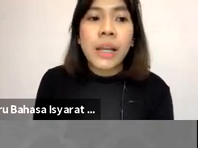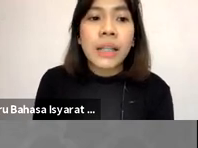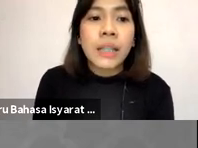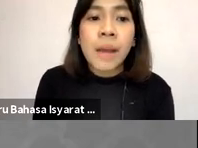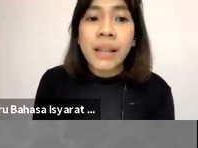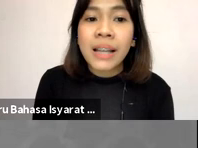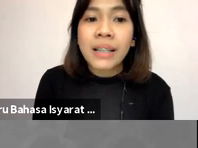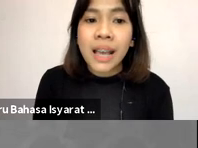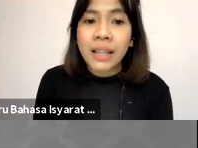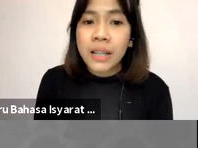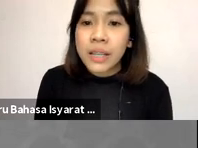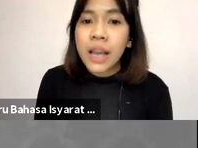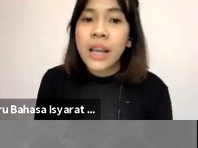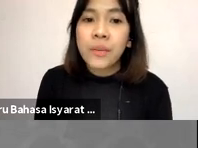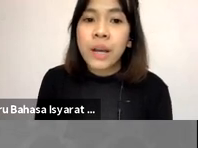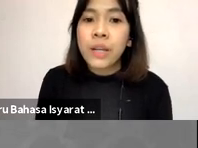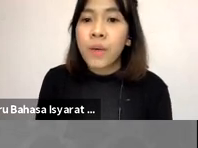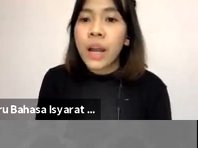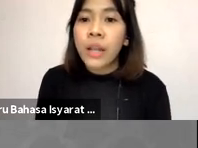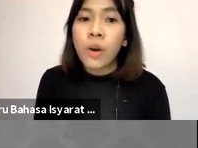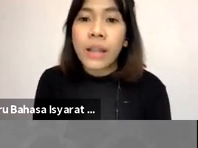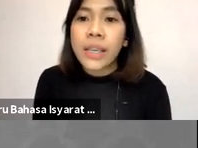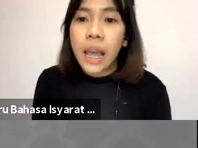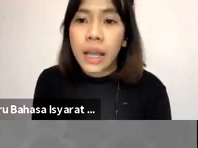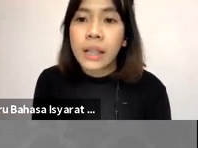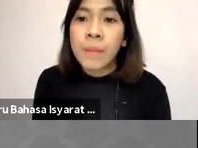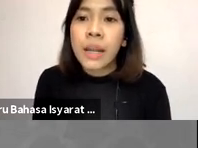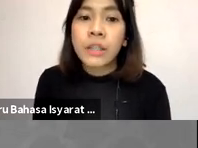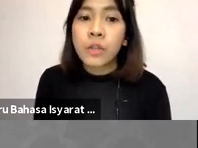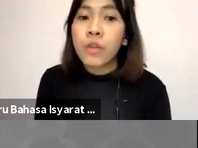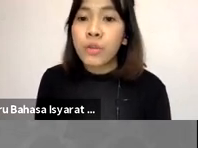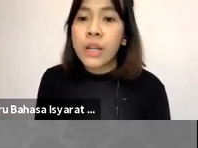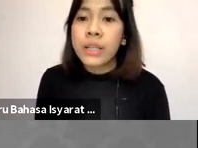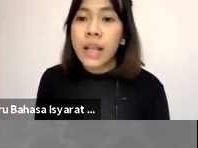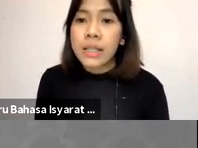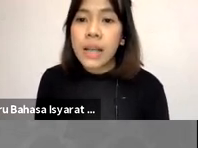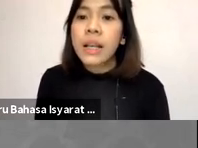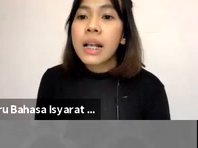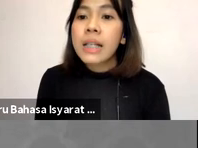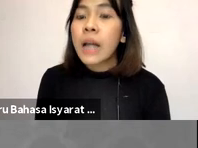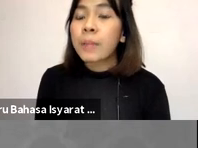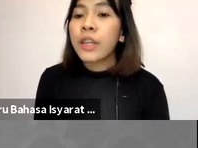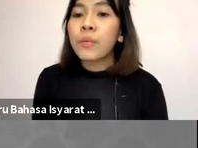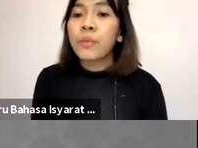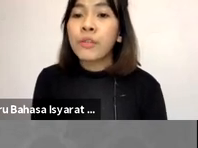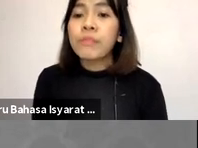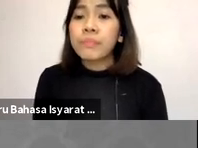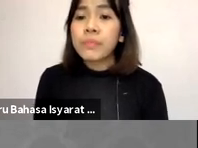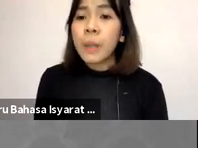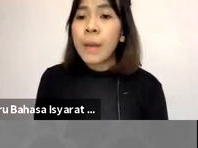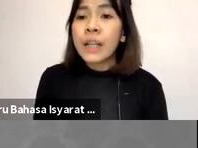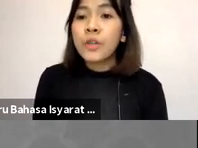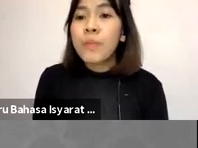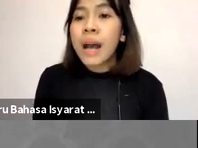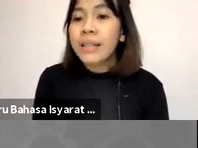bagian dari keselamatan kesehatan kerja dan juga lingkungan atau k3l dimana disitu juga sudah dijelaskan sangat penting untuk